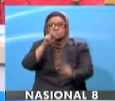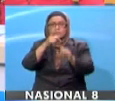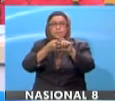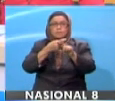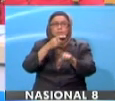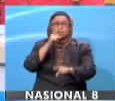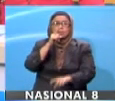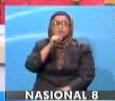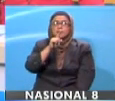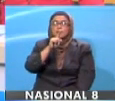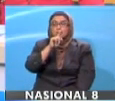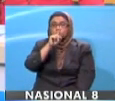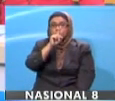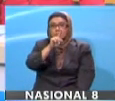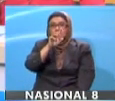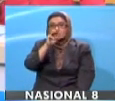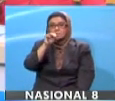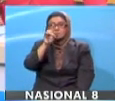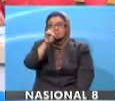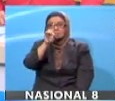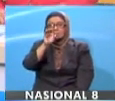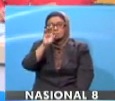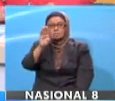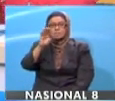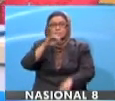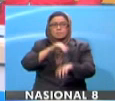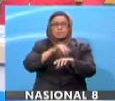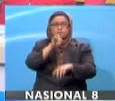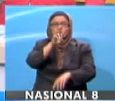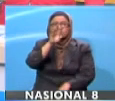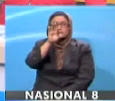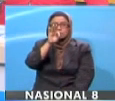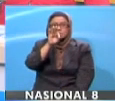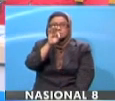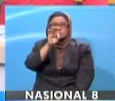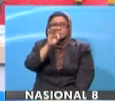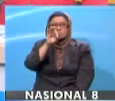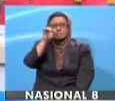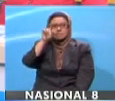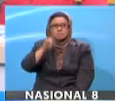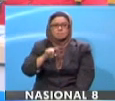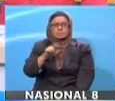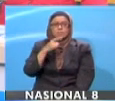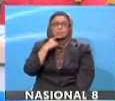dikenali sebagai Terengganu Investment Authority pada 2009. Bon berkenaan yang bernilai